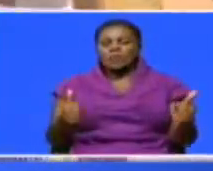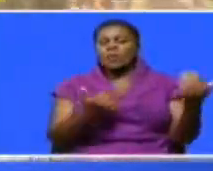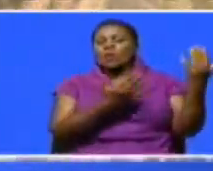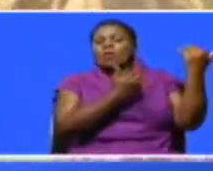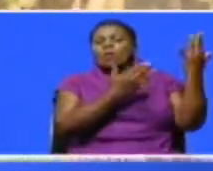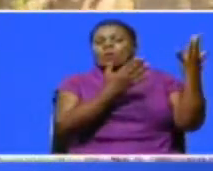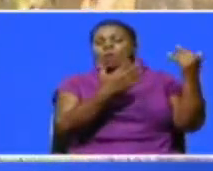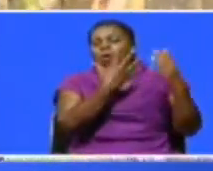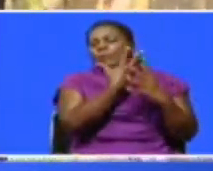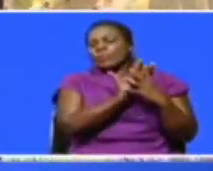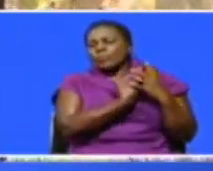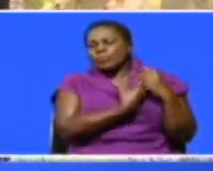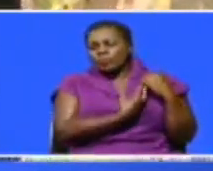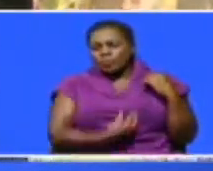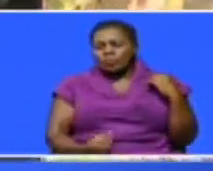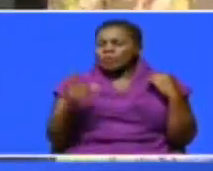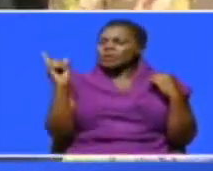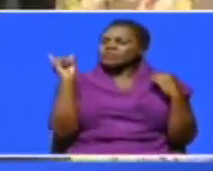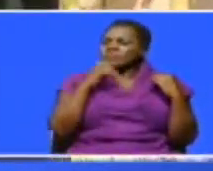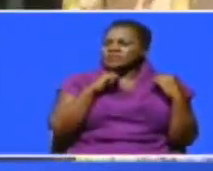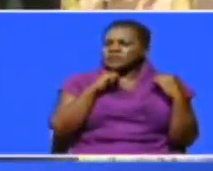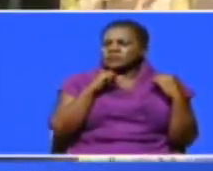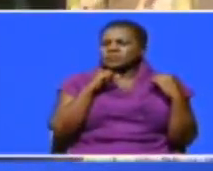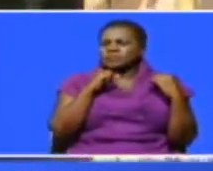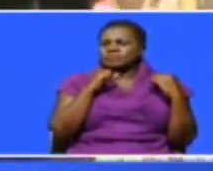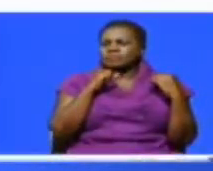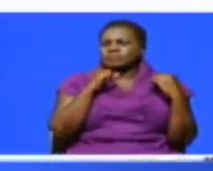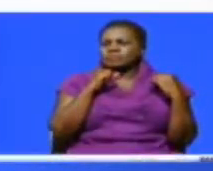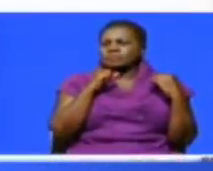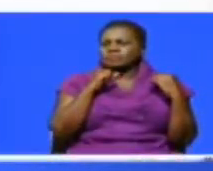matumaini ya kupata mwili wake Dorcas yanadidimia.